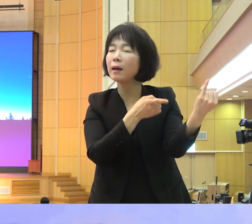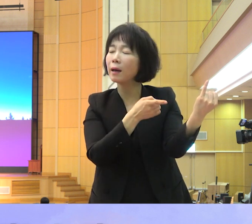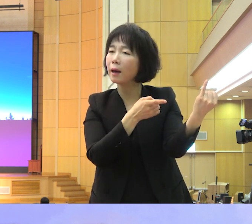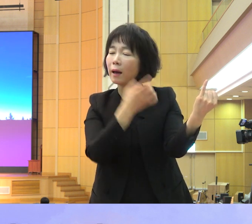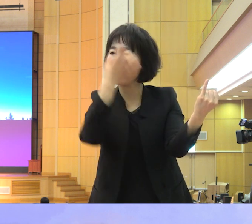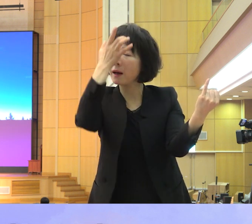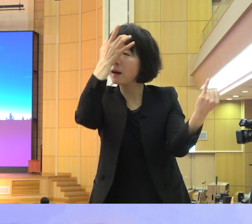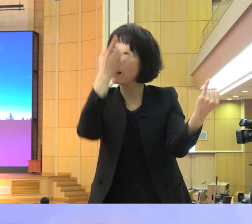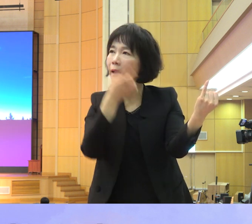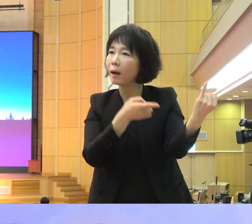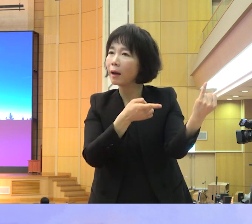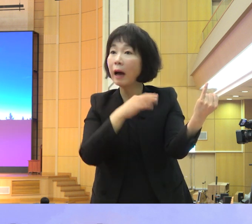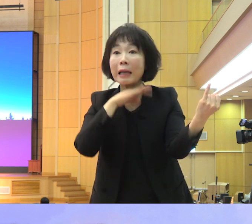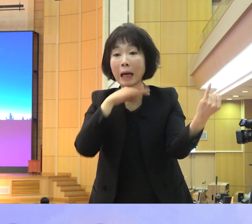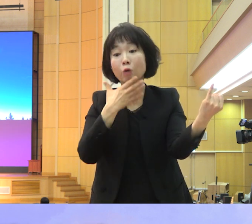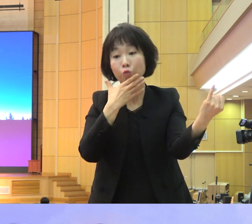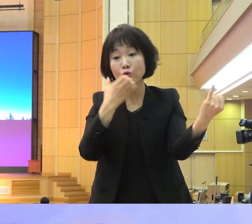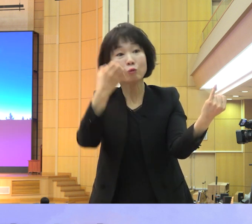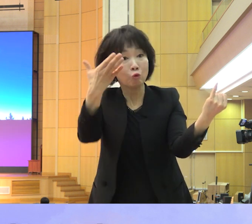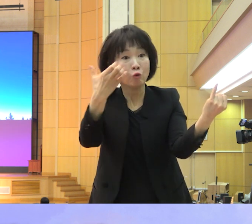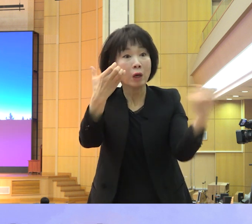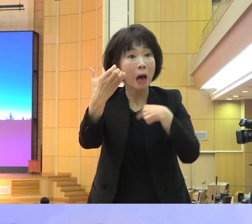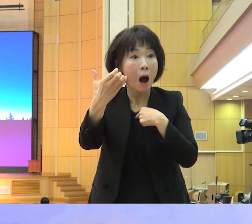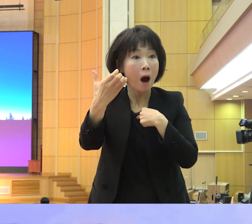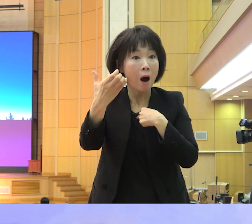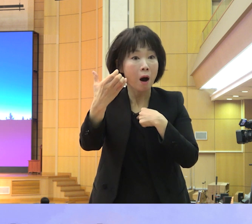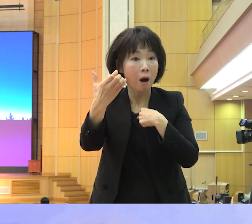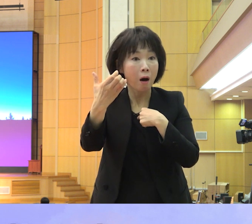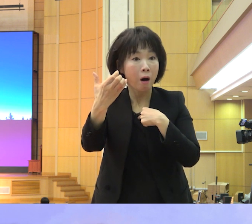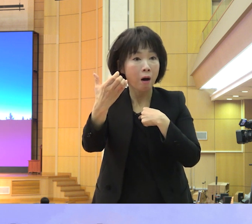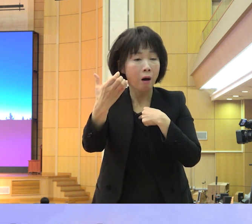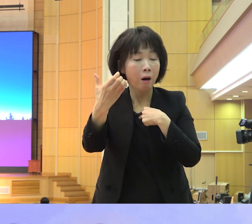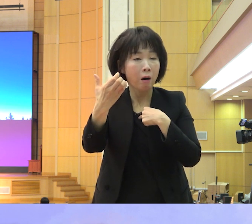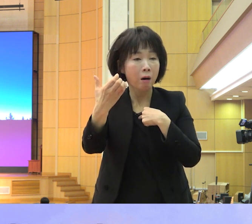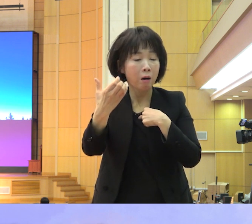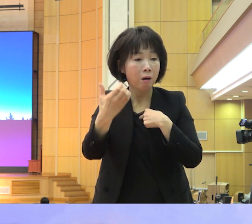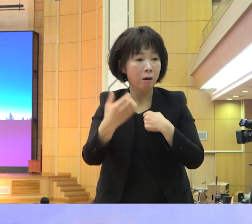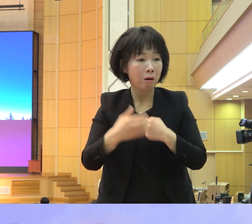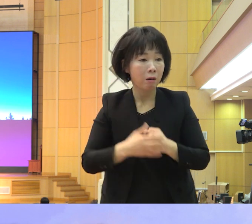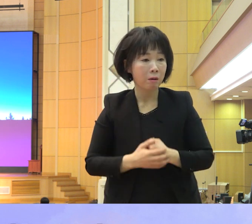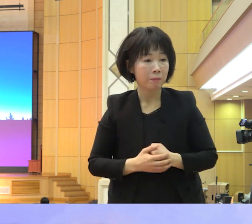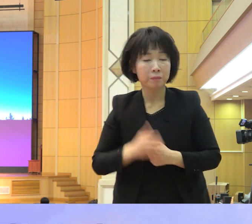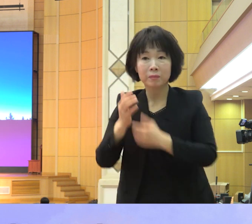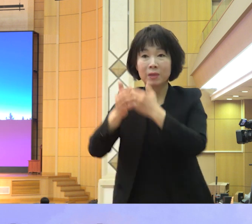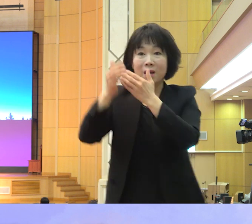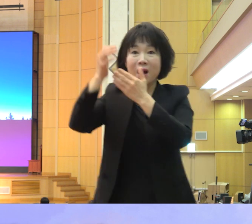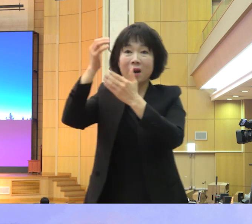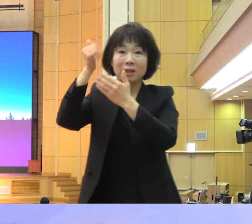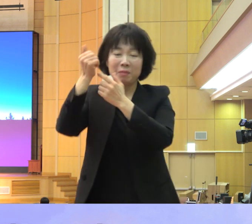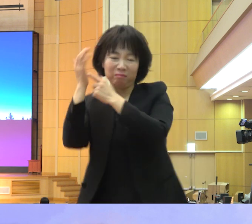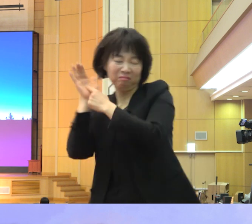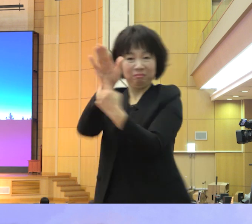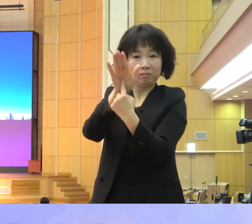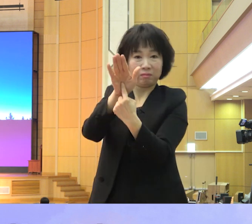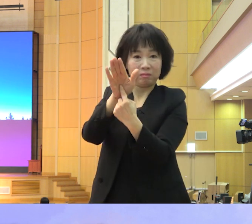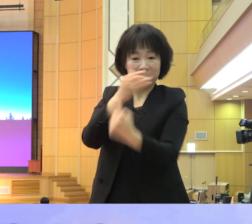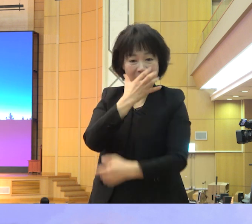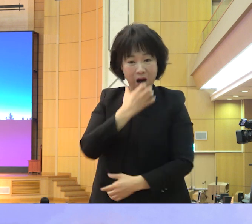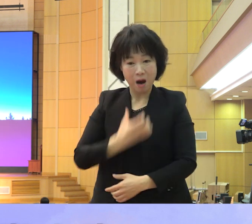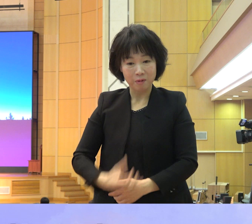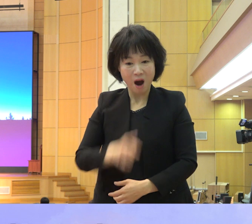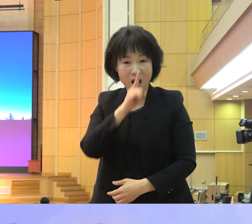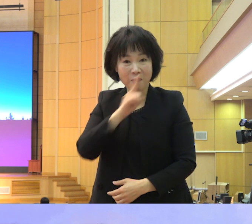그런데 99세 때에 하나님께서 창세기 17장 1절에 보니까 아브라함에게 나타나서 하시는 말씀이